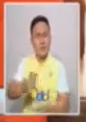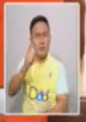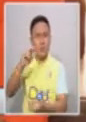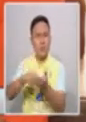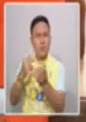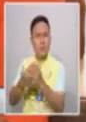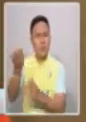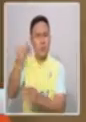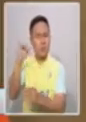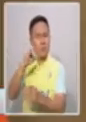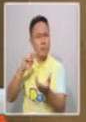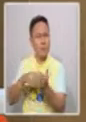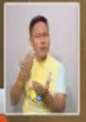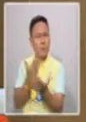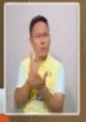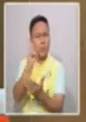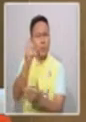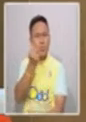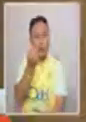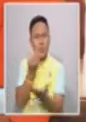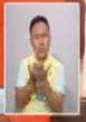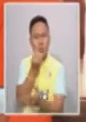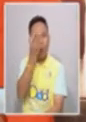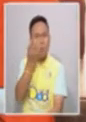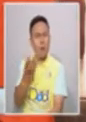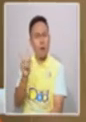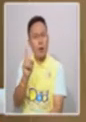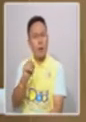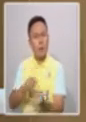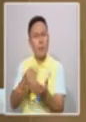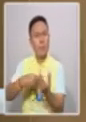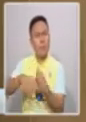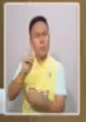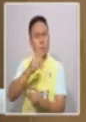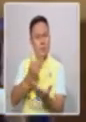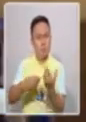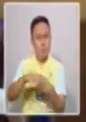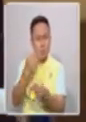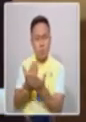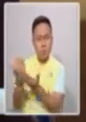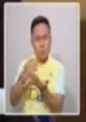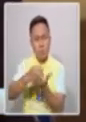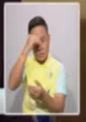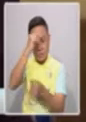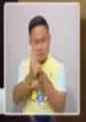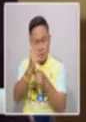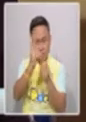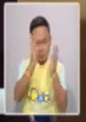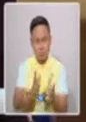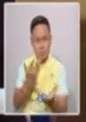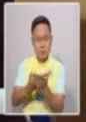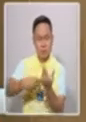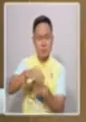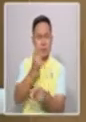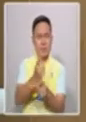กู้มาทำอะไร ส่งลูกเรียนขายข้าวแกงขายเสื้อผ้าถนนคนเดินลูกเรียนมหาลัย3คน คือเราหมุนอาจจะรายได้จากการค้าขายนี่อา